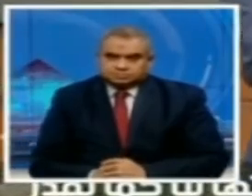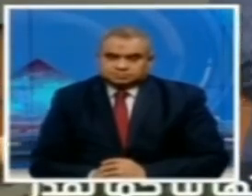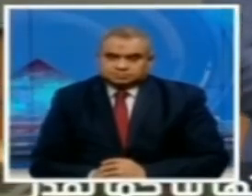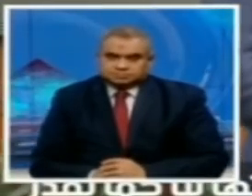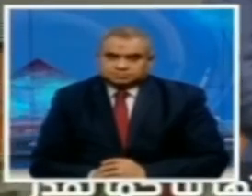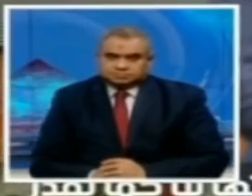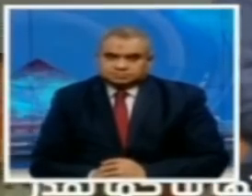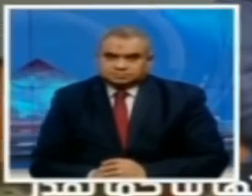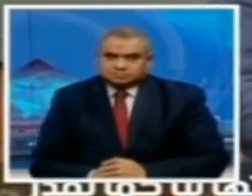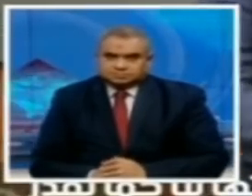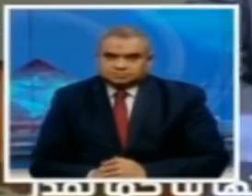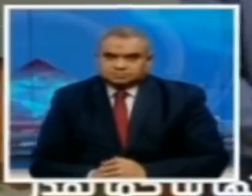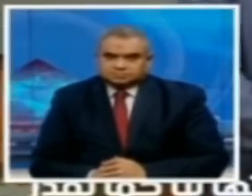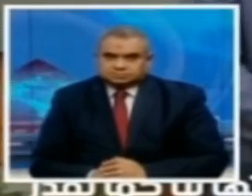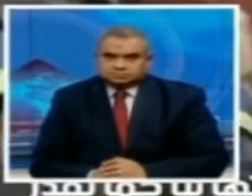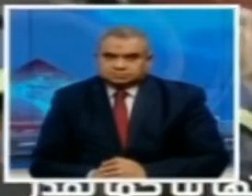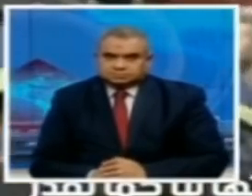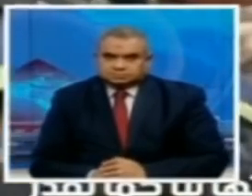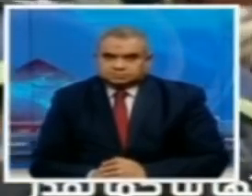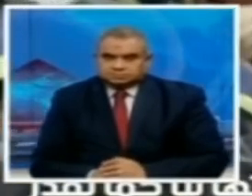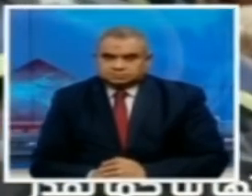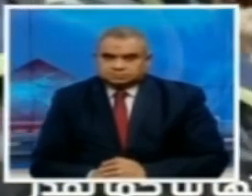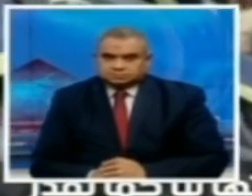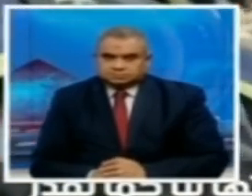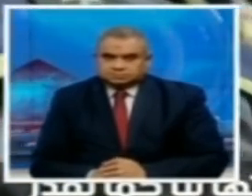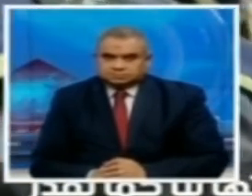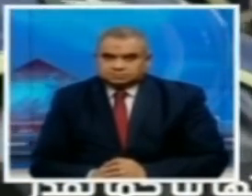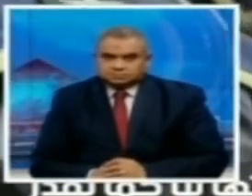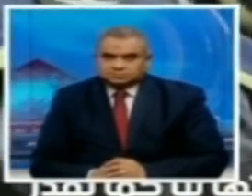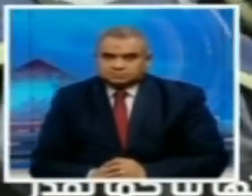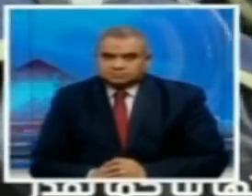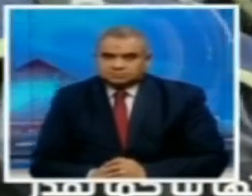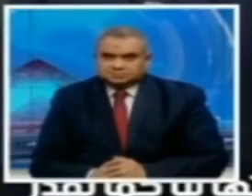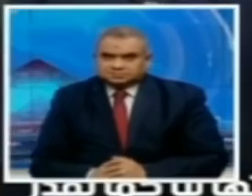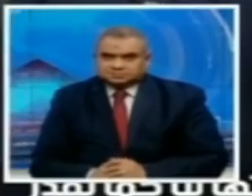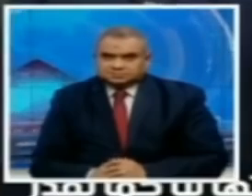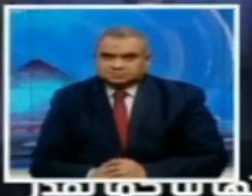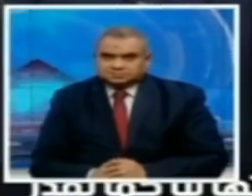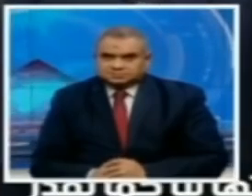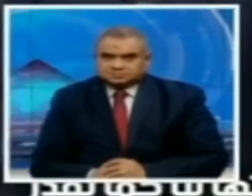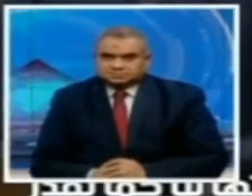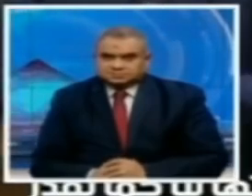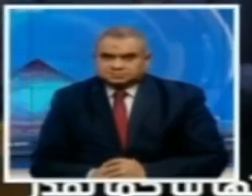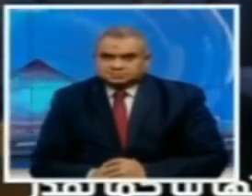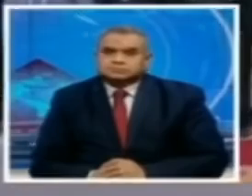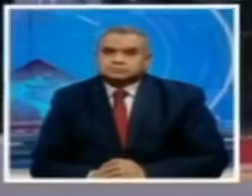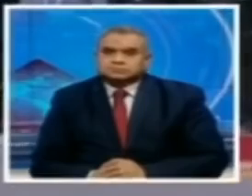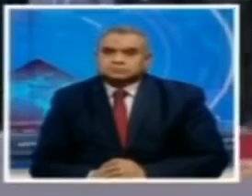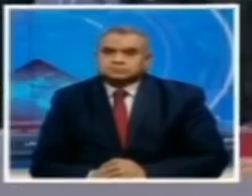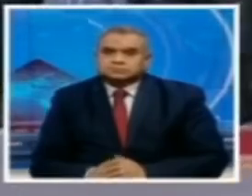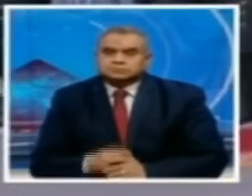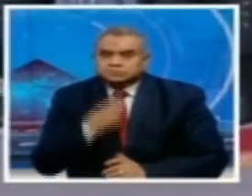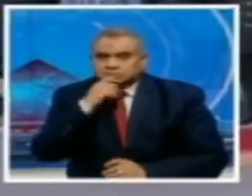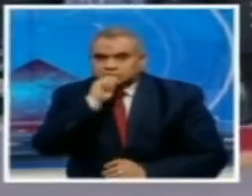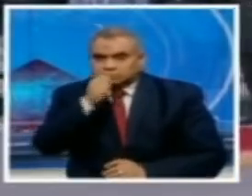We appreciate the training that they have given unto us. Wish our capacity was built.